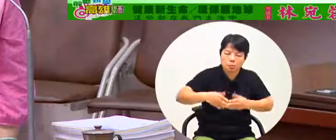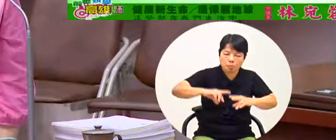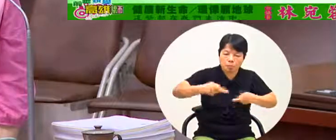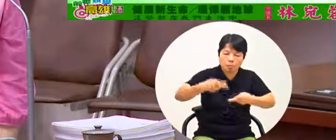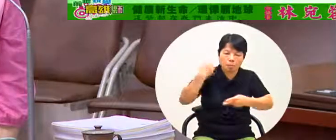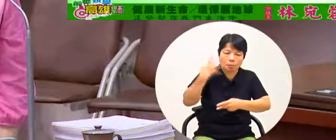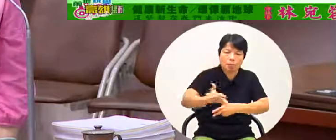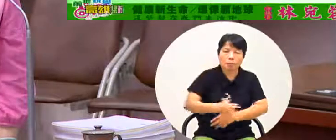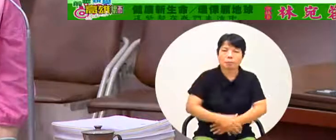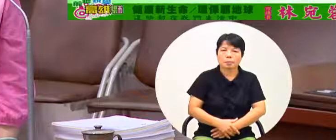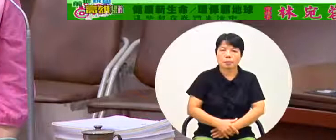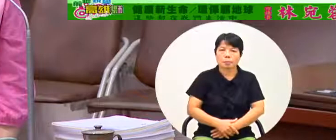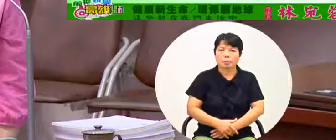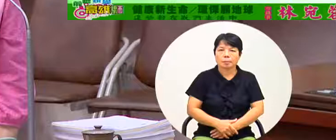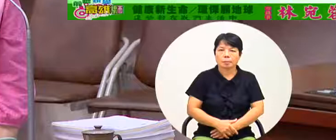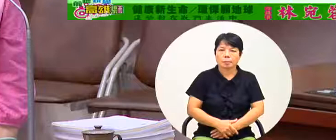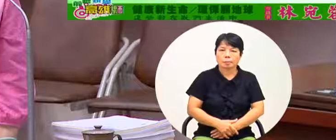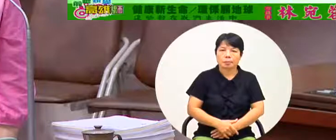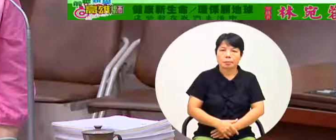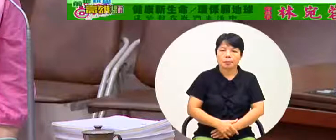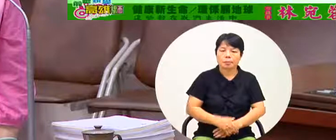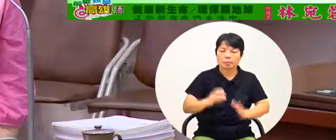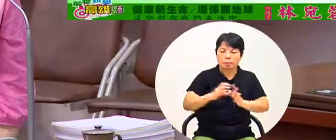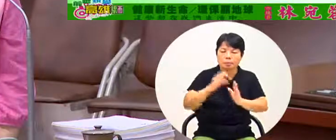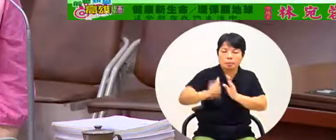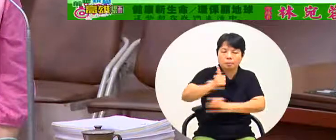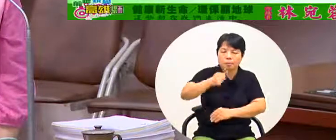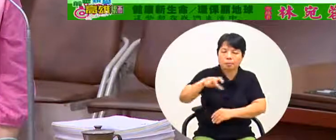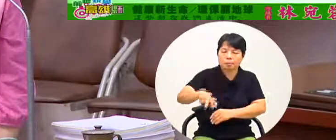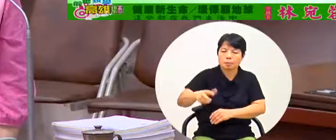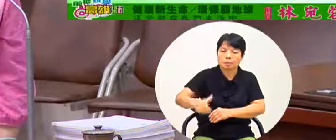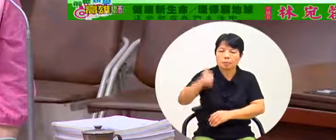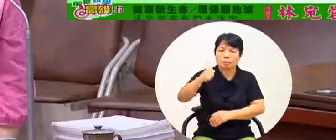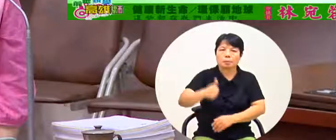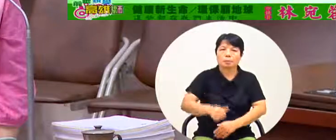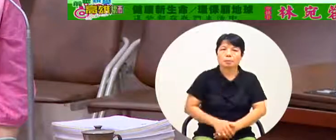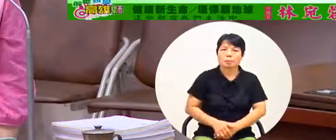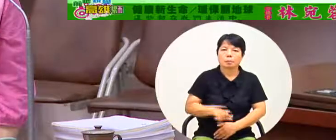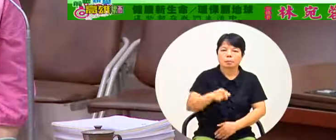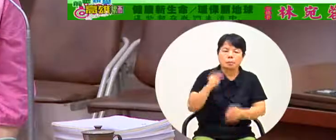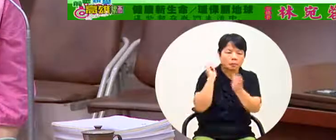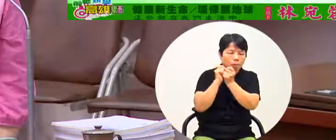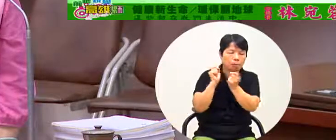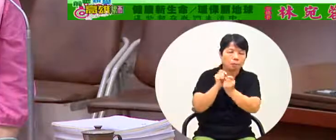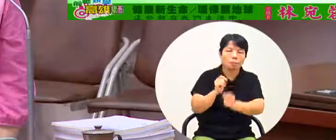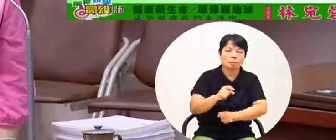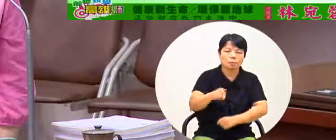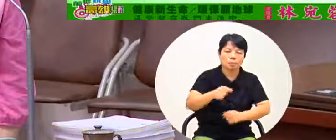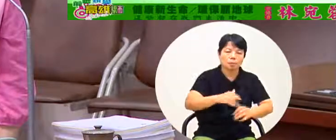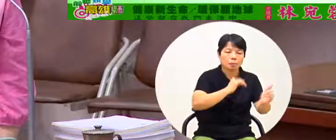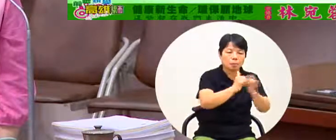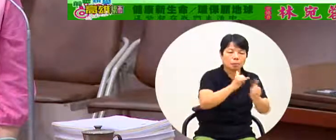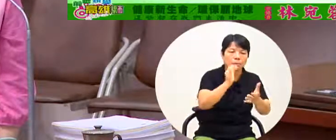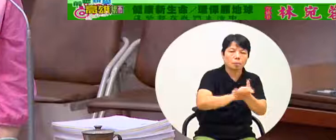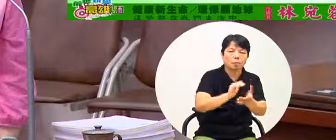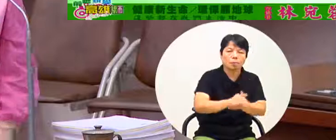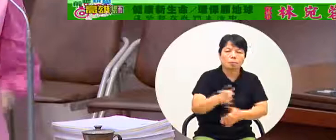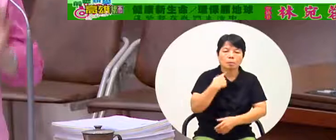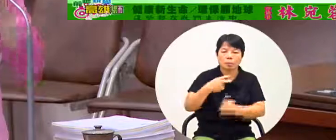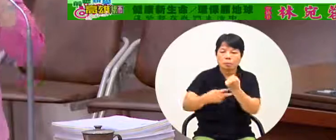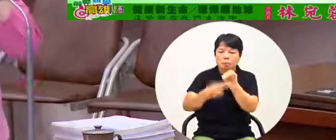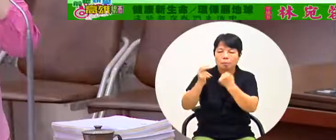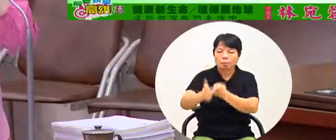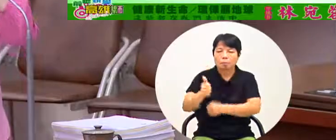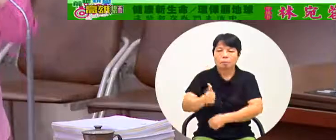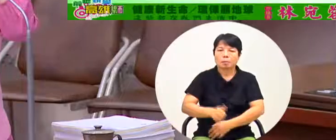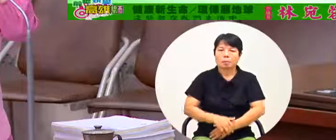局长、处长，这个是我最近我们的市民朋友，包括我们的里长啊，伊讲